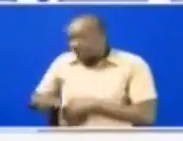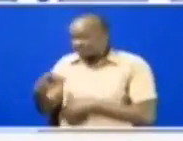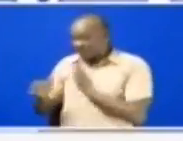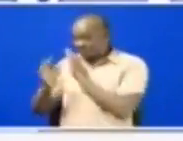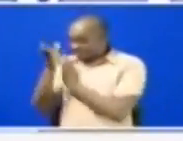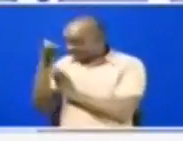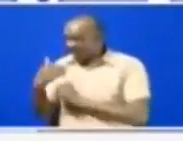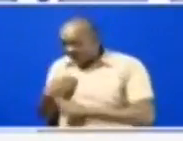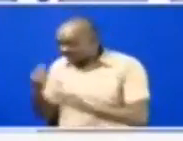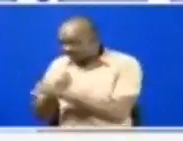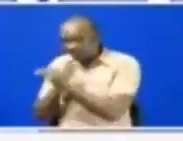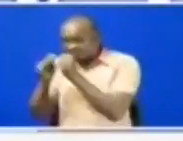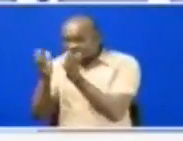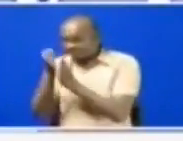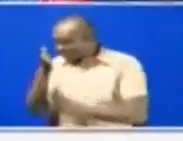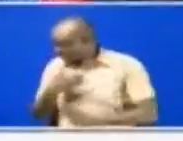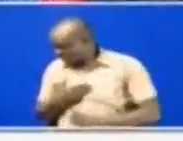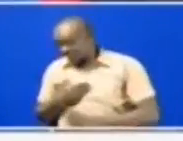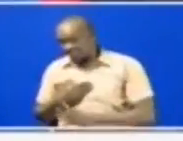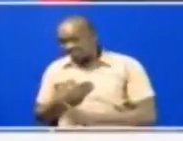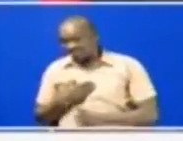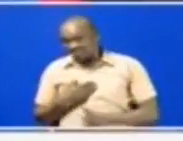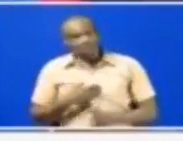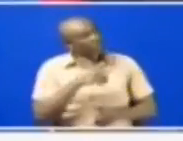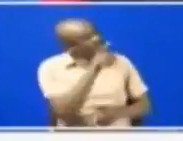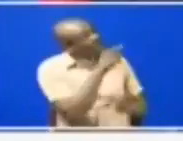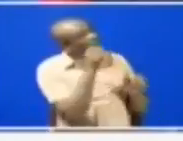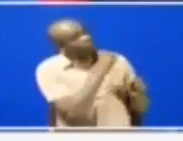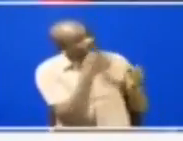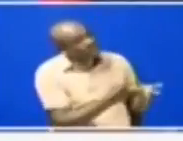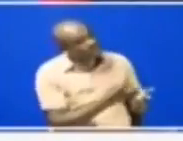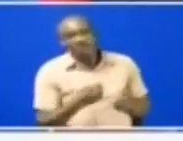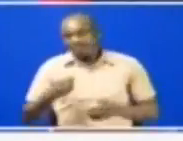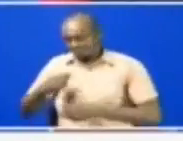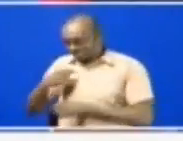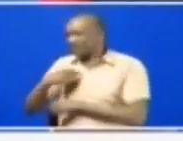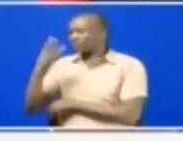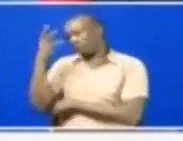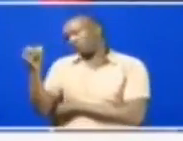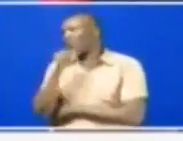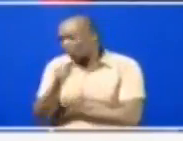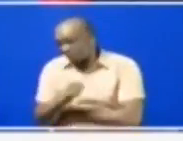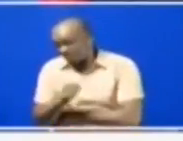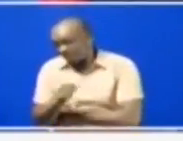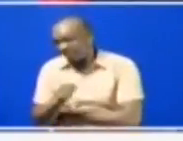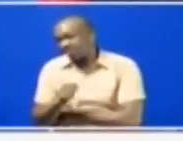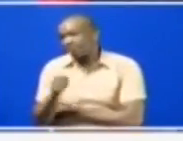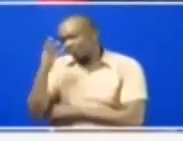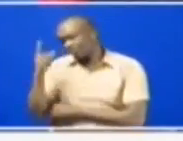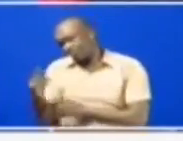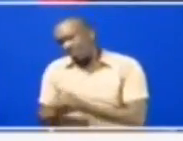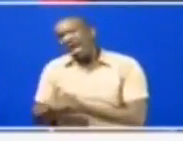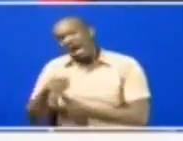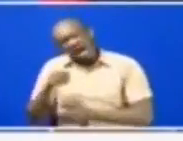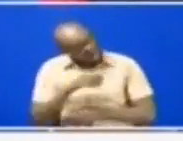hizi yaweza niambia chipukizi. Unamaanisha umekuwa mzee kwa miaka mingapi? Mimi sasa na miaka 40. 40. Ndiyo, nilikuwa 41. Kuna wale ambao